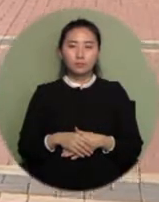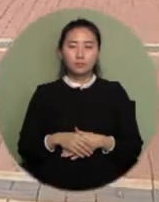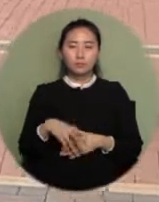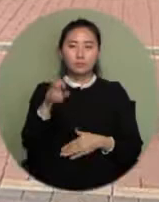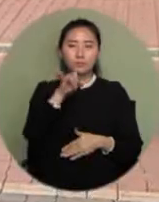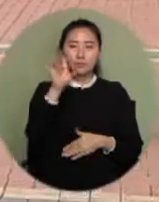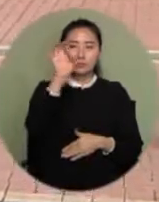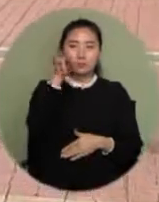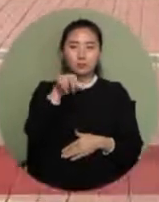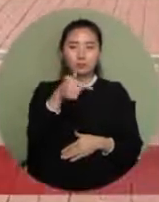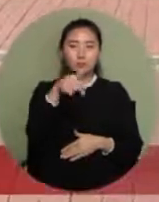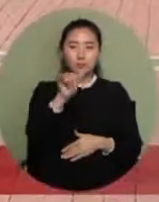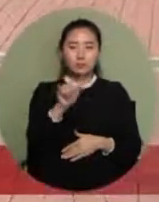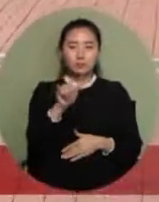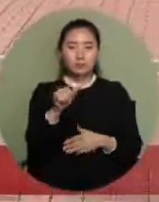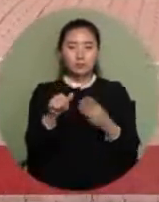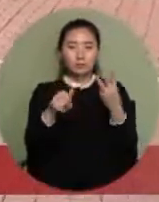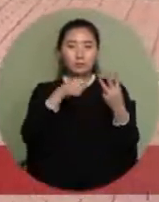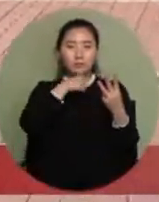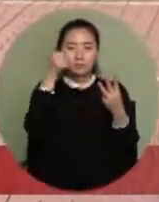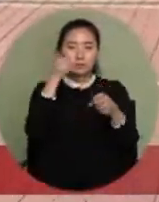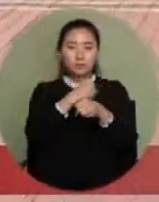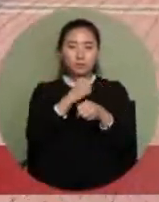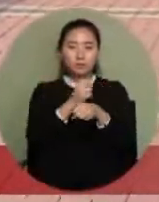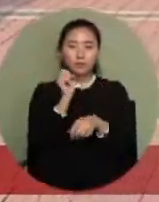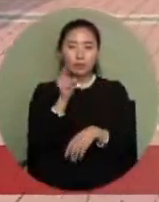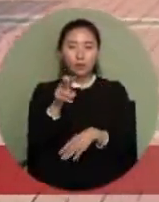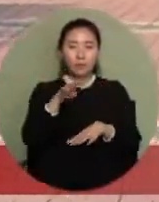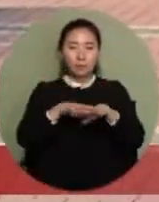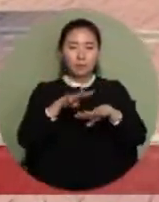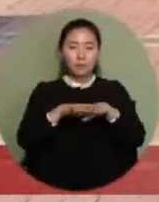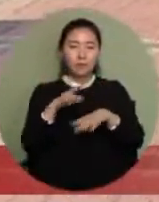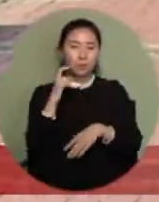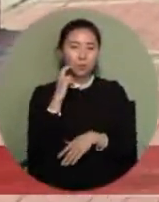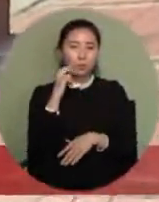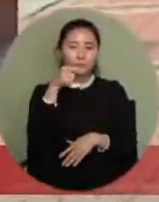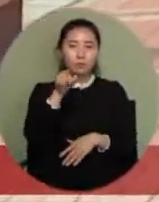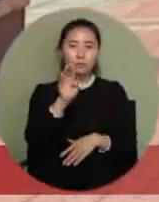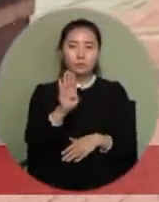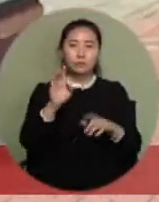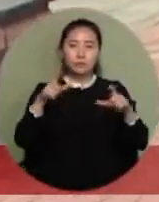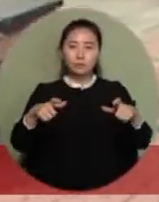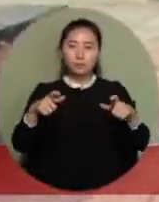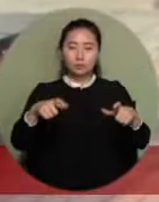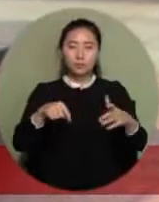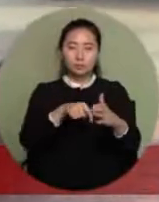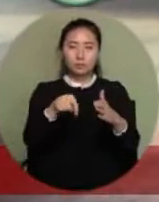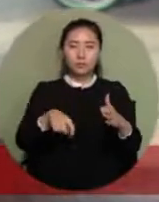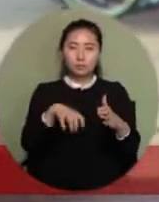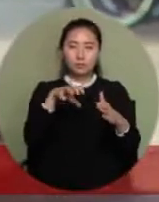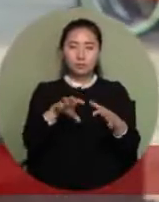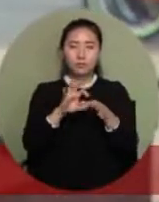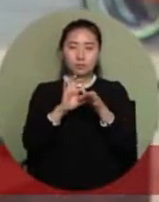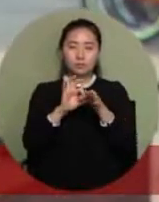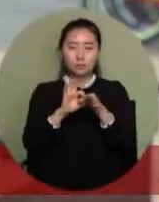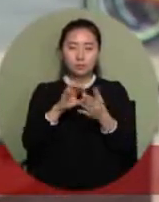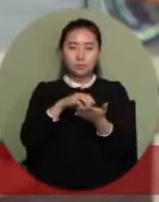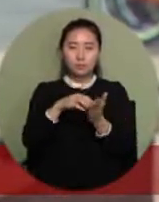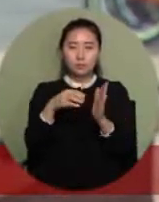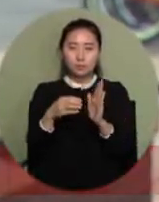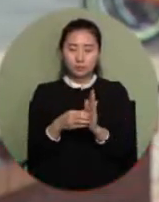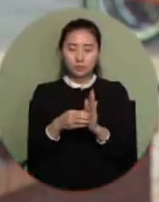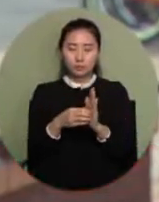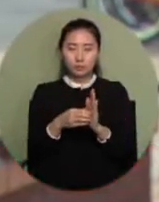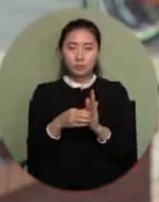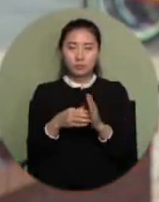맹윤규 전 의원이 3선을 했을 정도로 여당 텃밭인 서울 송파구 갑. 공천이 곧 당선으로 통하는 만큼 본선행